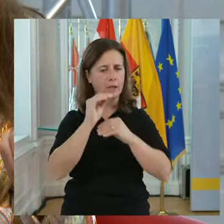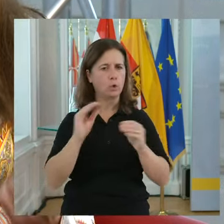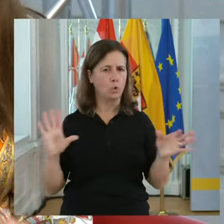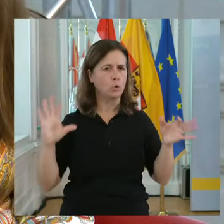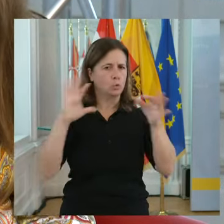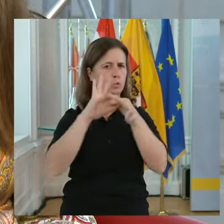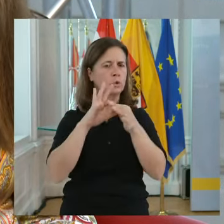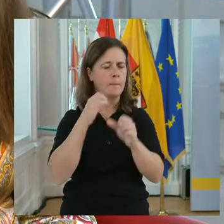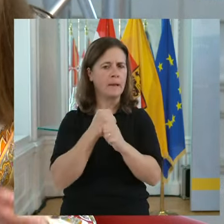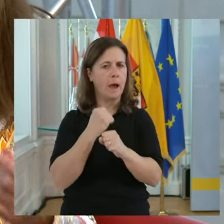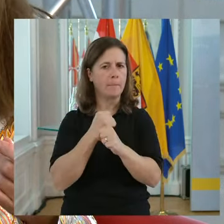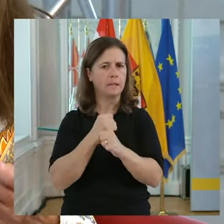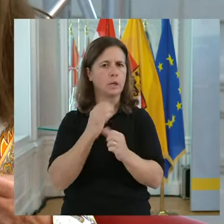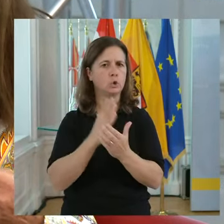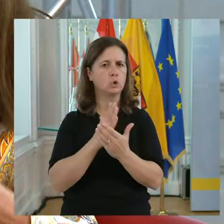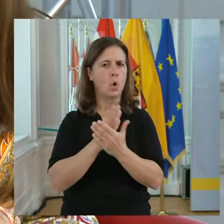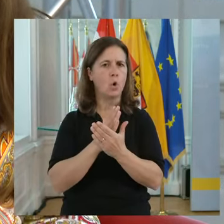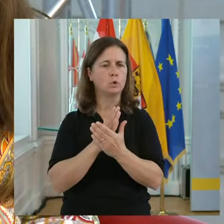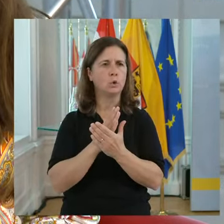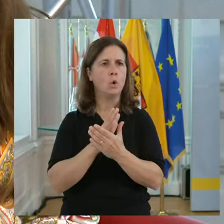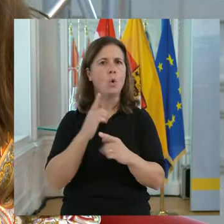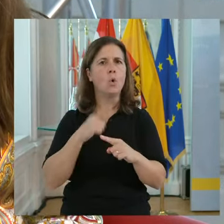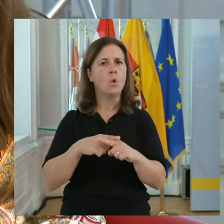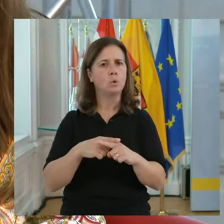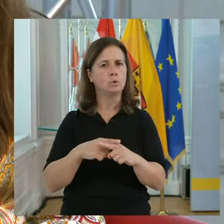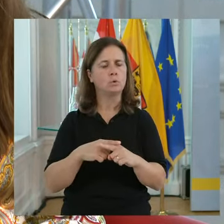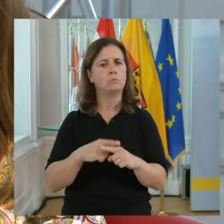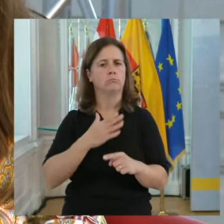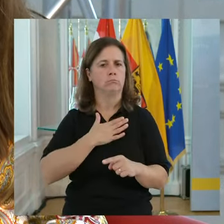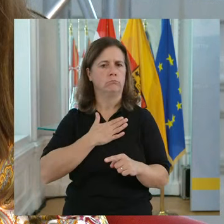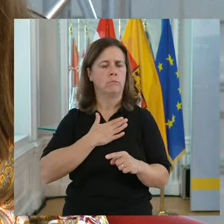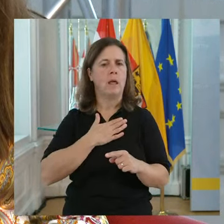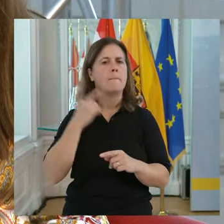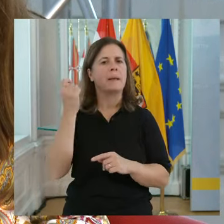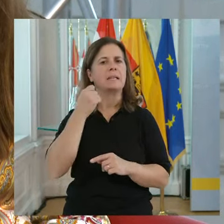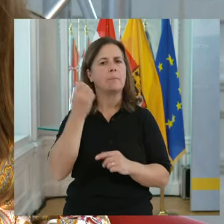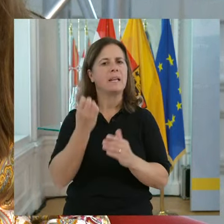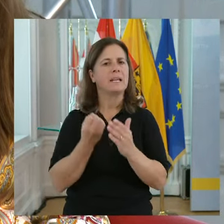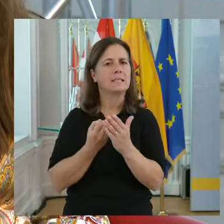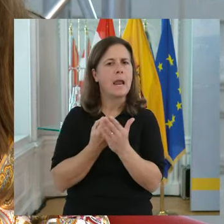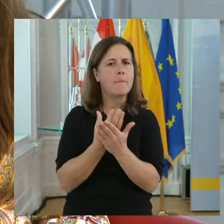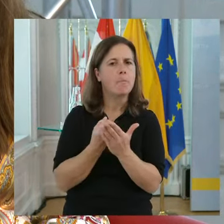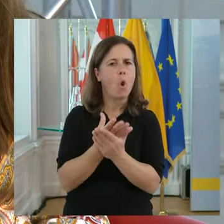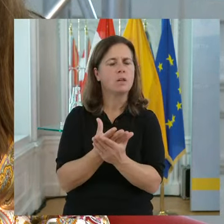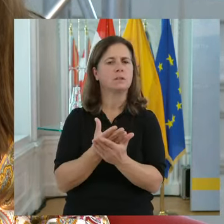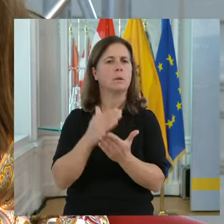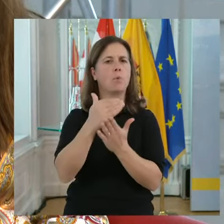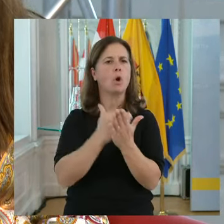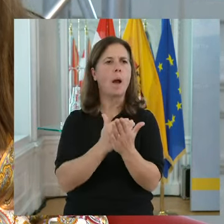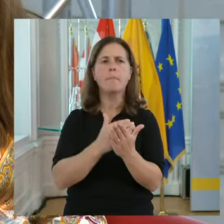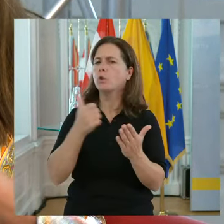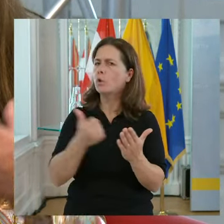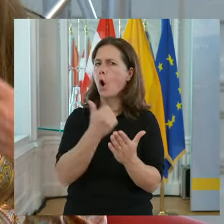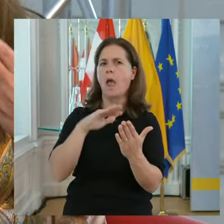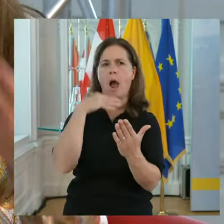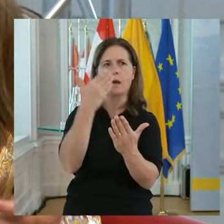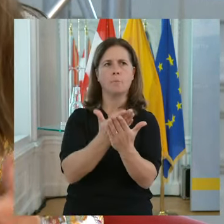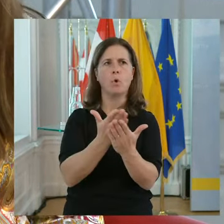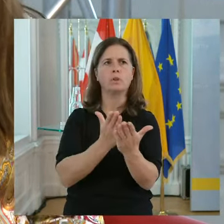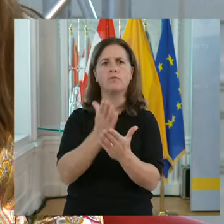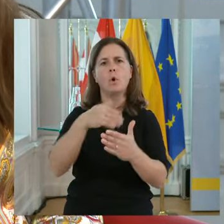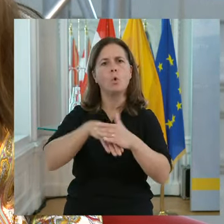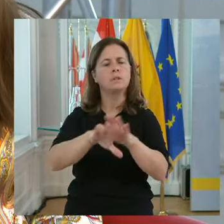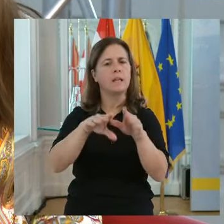arbeiten zusammen. Und seitens unseres betrieblichen Impulsprogrammes haben wir ganz tolle Angebote für Unternehmen, die